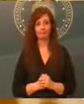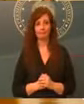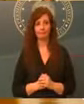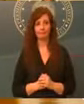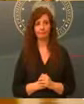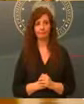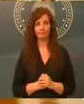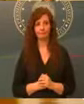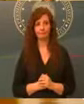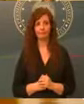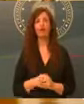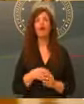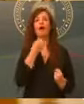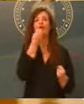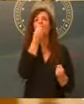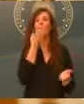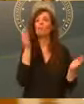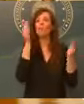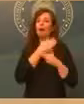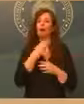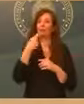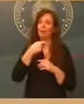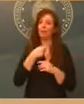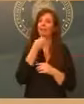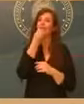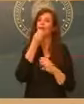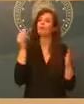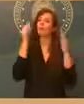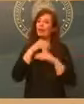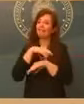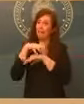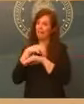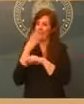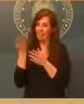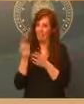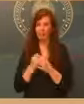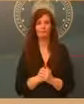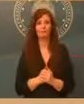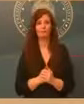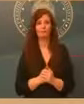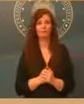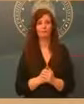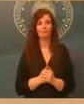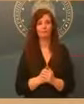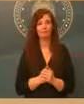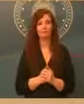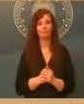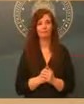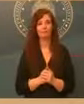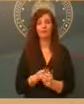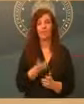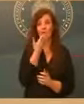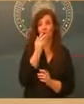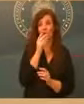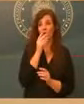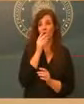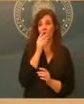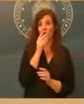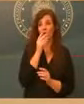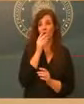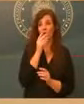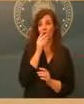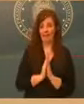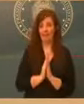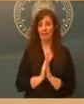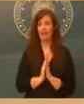Buonasera Presidente, buonasera Ministro. Io vorrei chiedere al Presidente riguardo a un'intervista